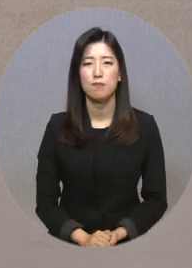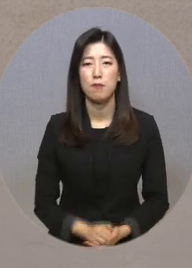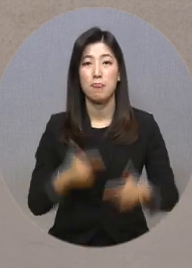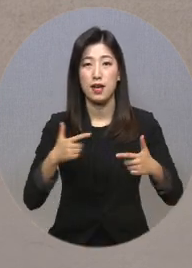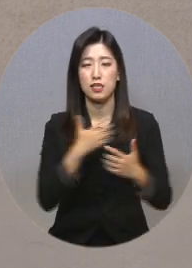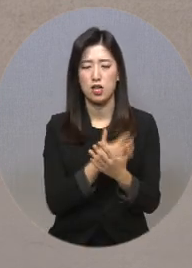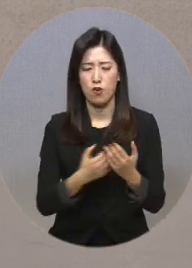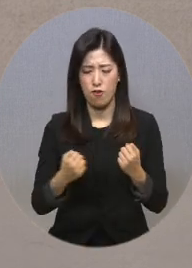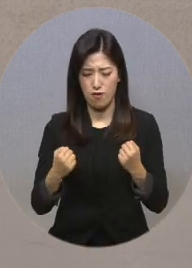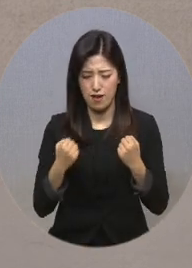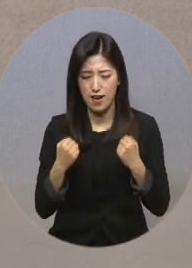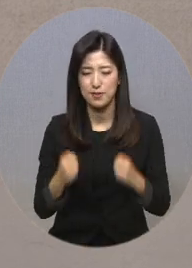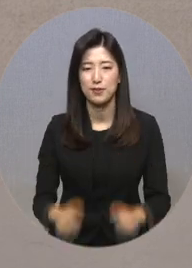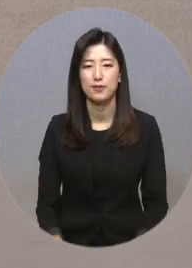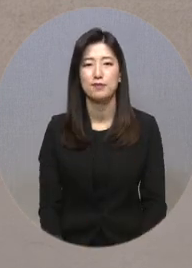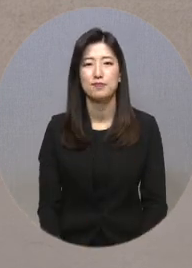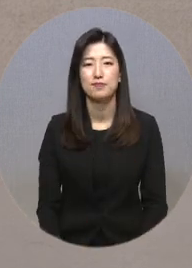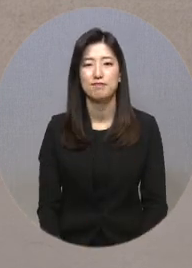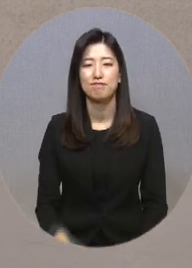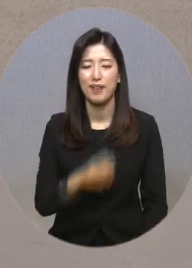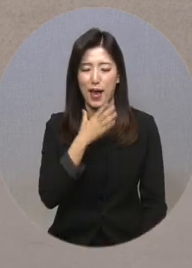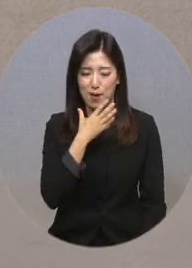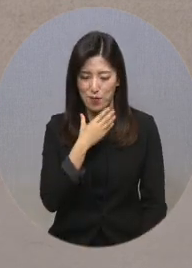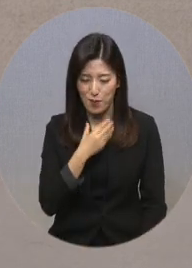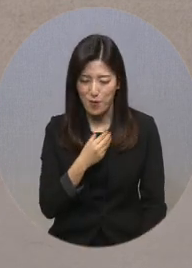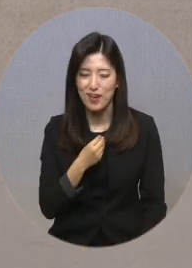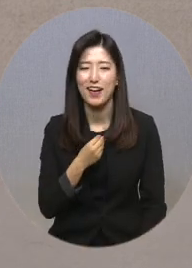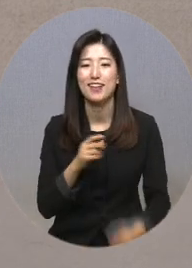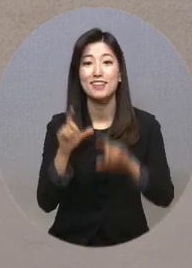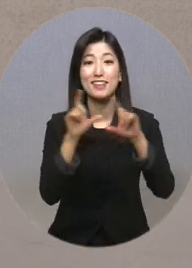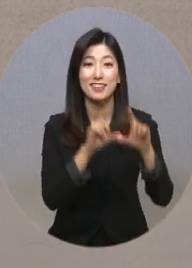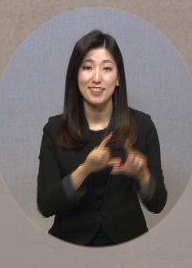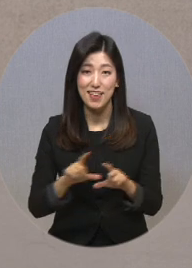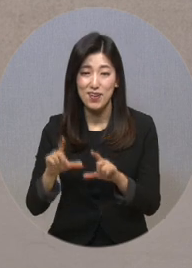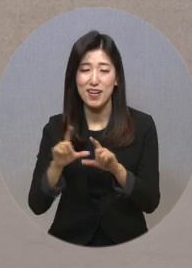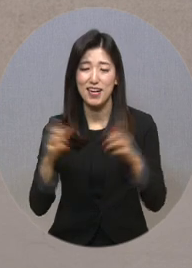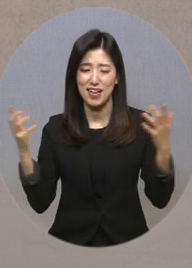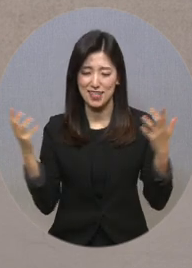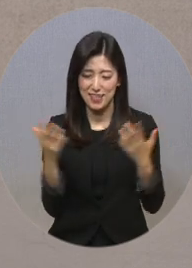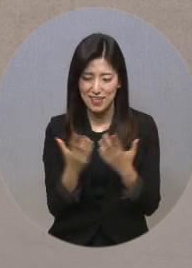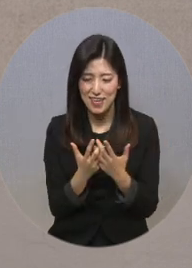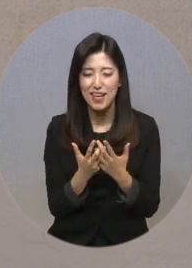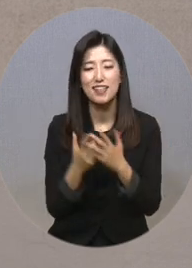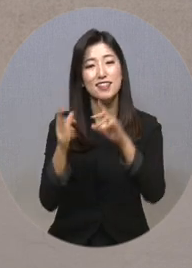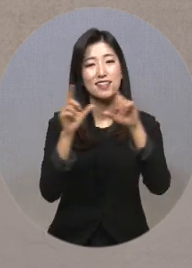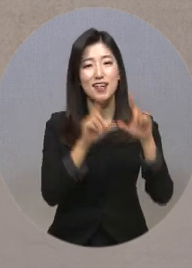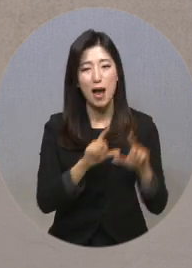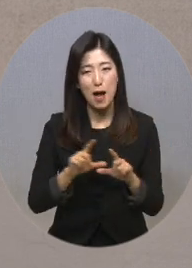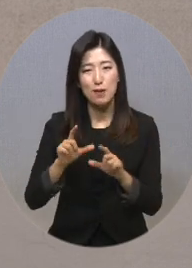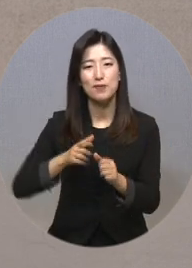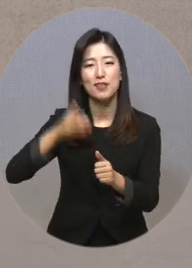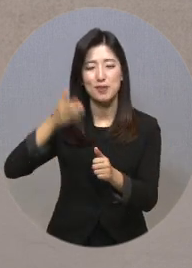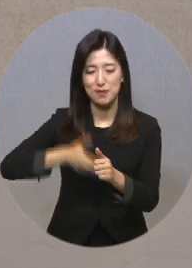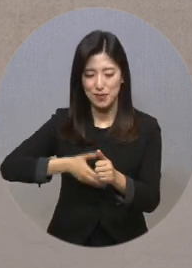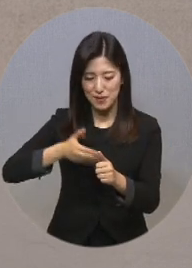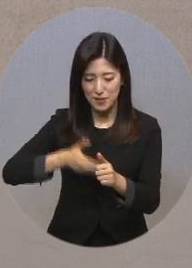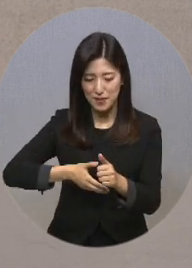항상 건강하시고 행복한 일만 가득한 나날이 이어지길